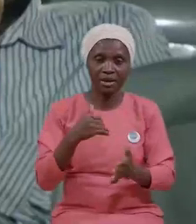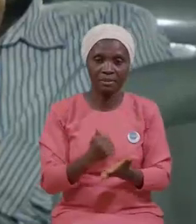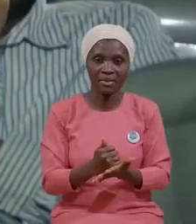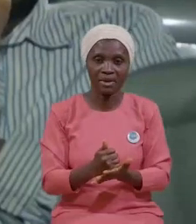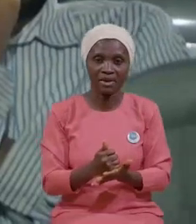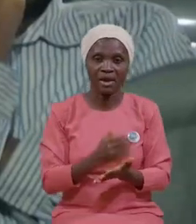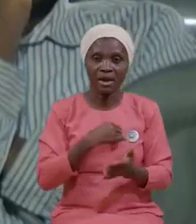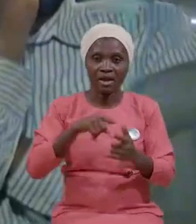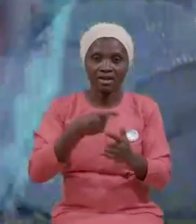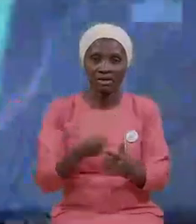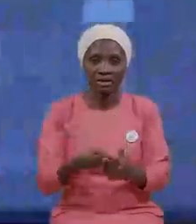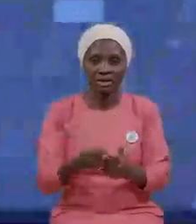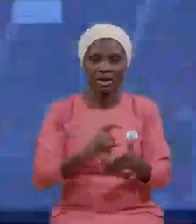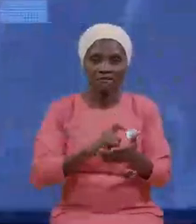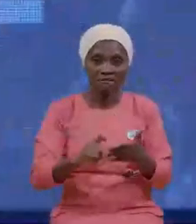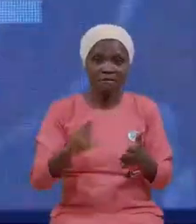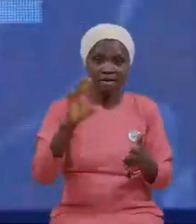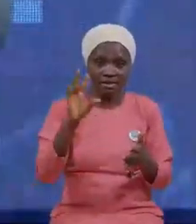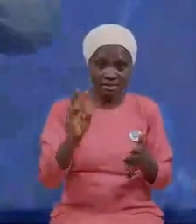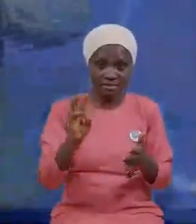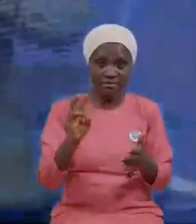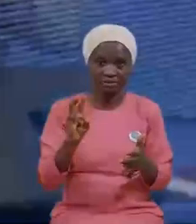Dans le verset 7.